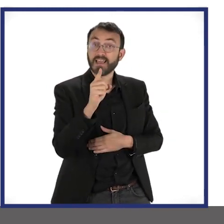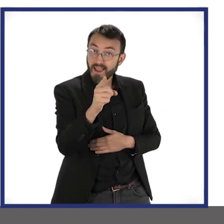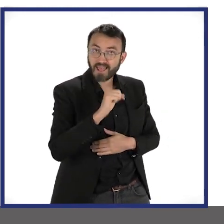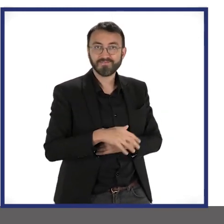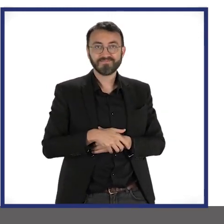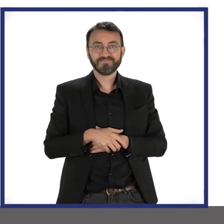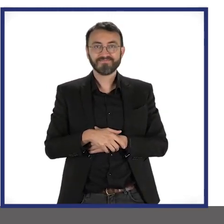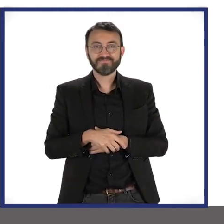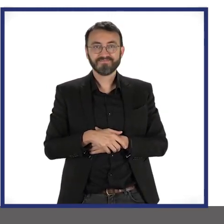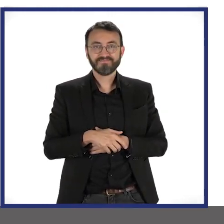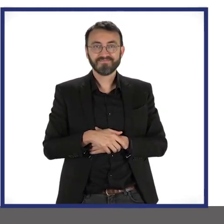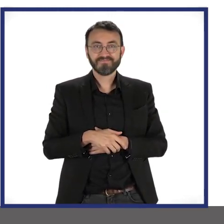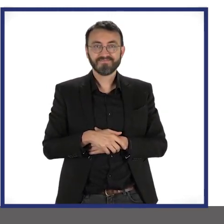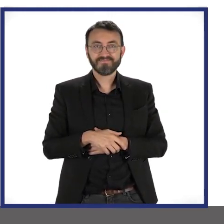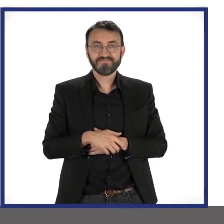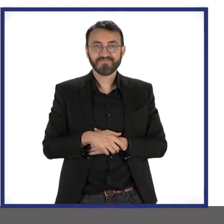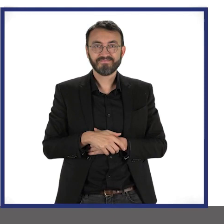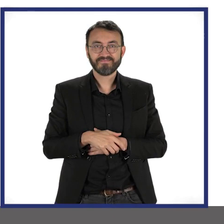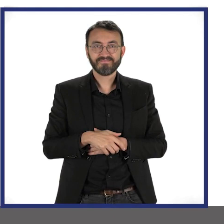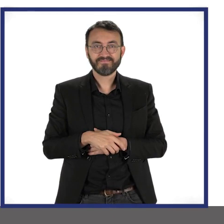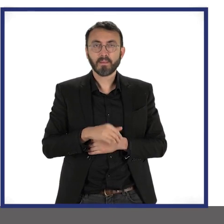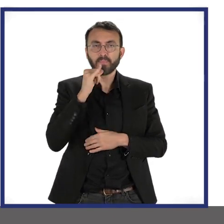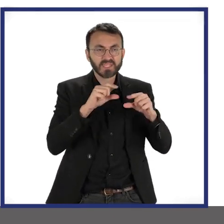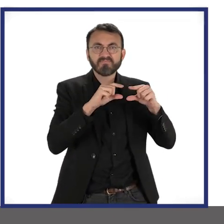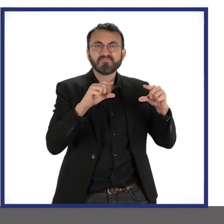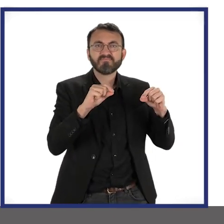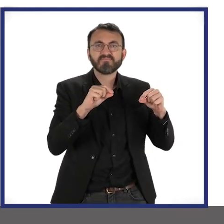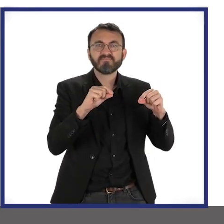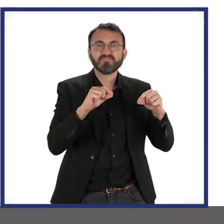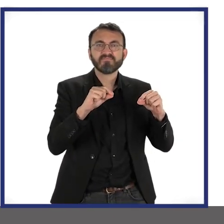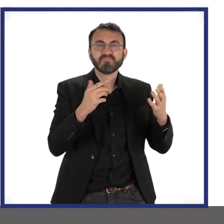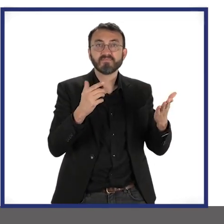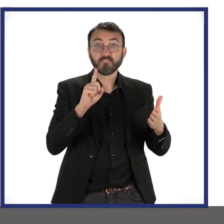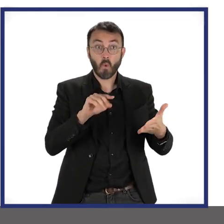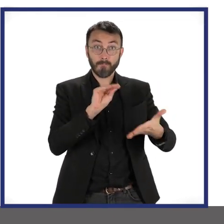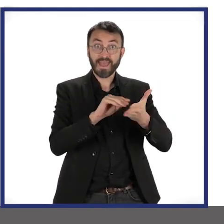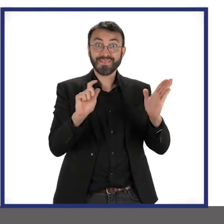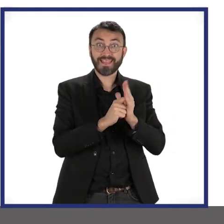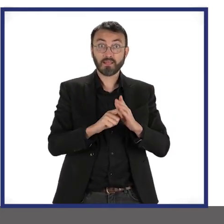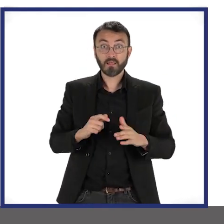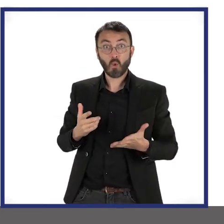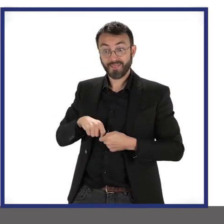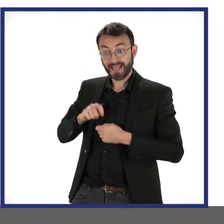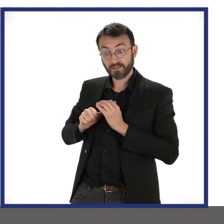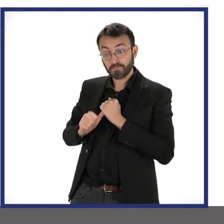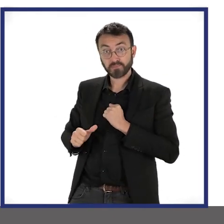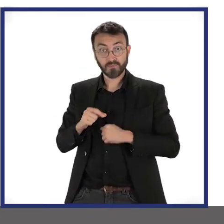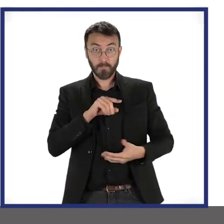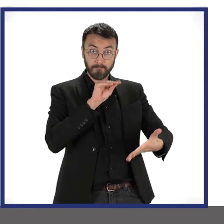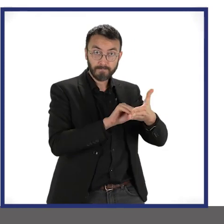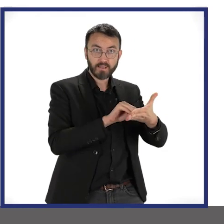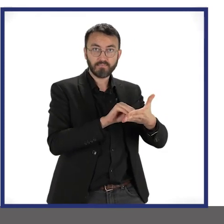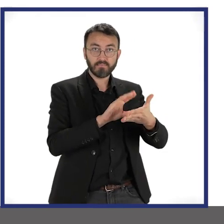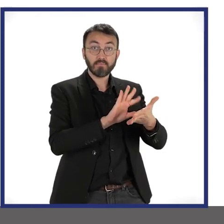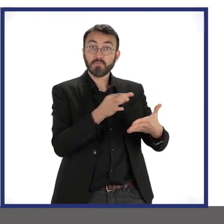ici et ici. La petite étiquette sur laquelle vous devez absolument noter la date à laquelle vous